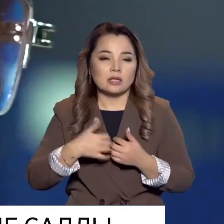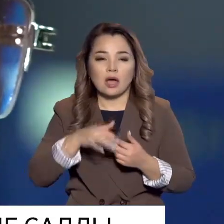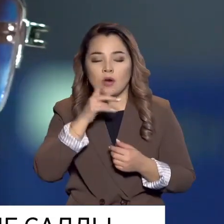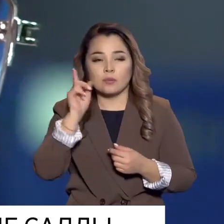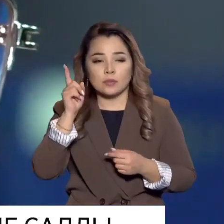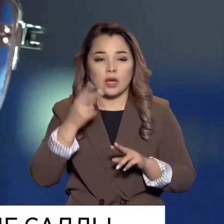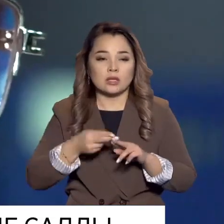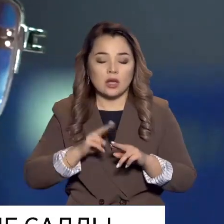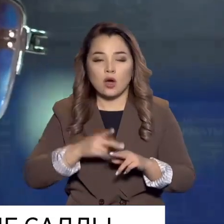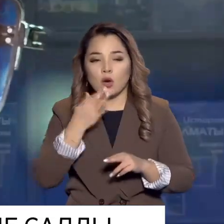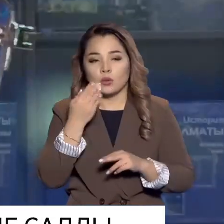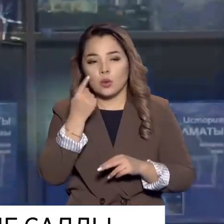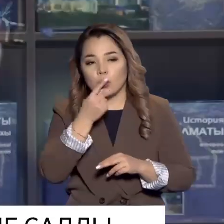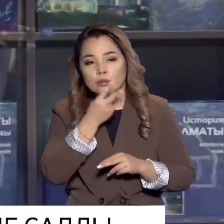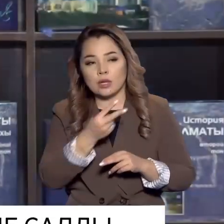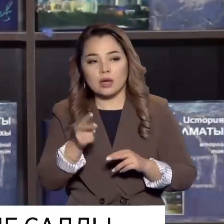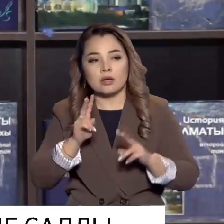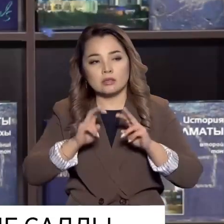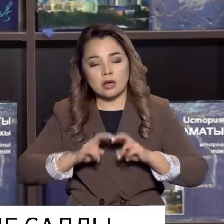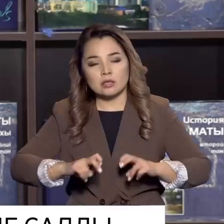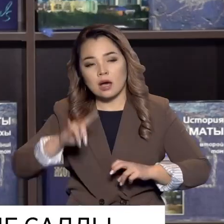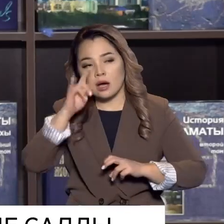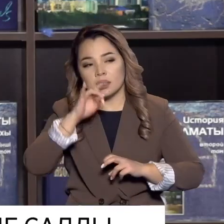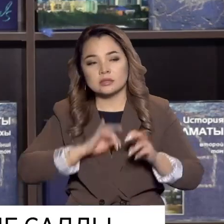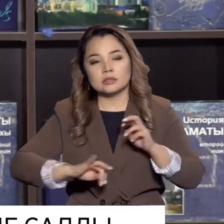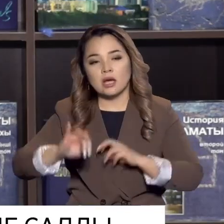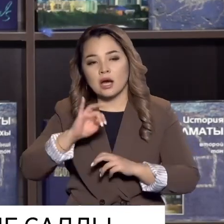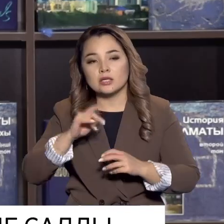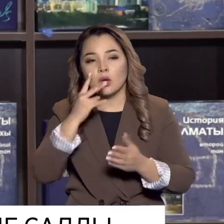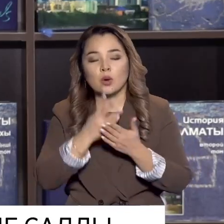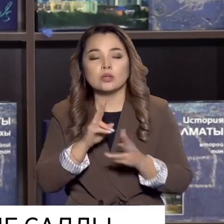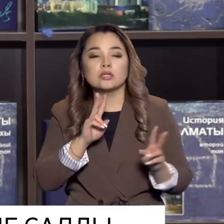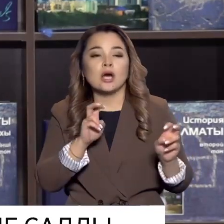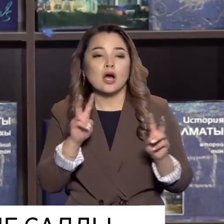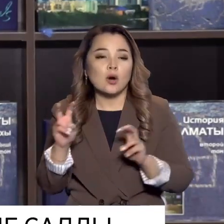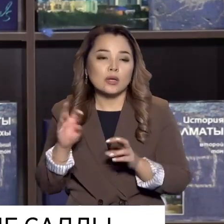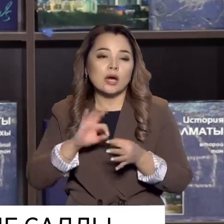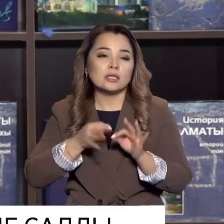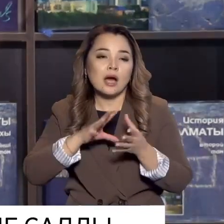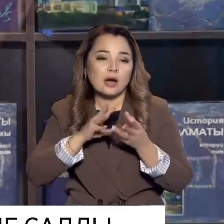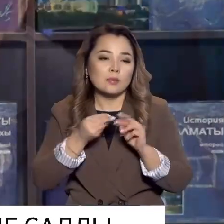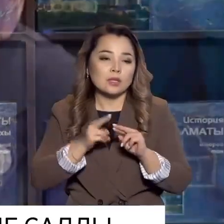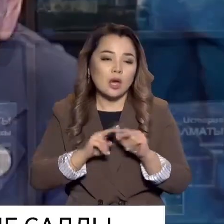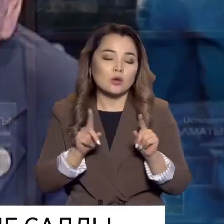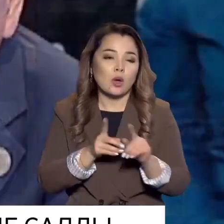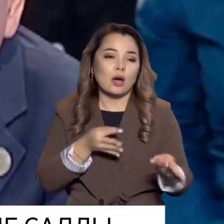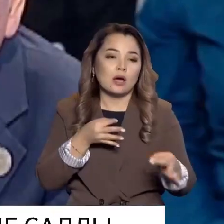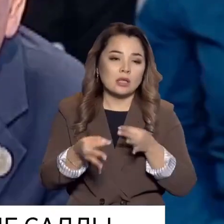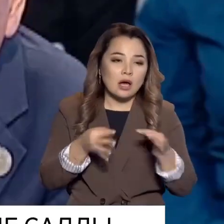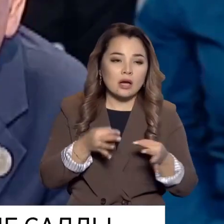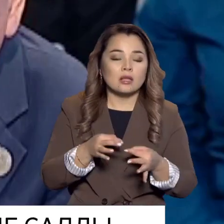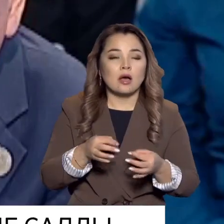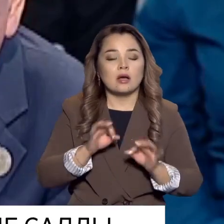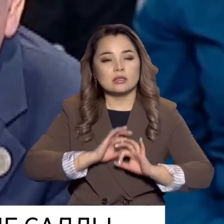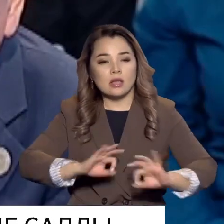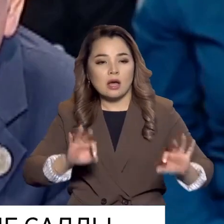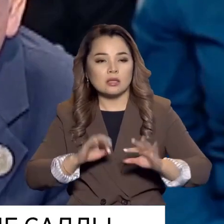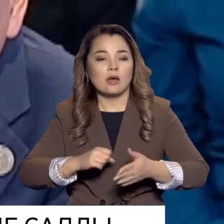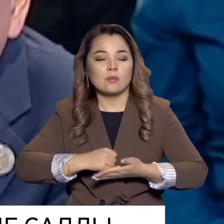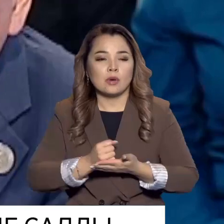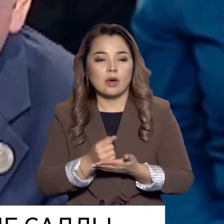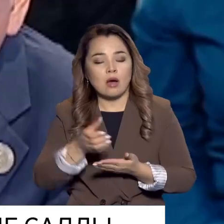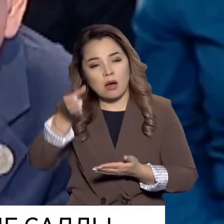тұлғаларды ұлттық көзқараста зерделеп, қазақ тарихын кезеңдеудің теориялық, методологиялық мәселелері бойынша іргелі пайымдар жасаған